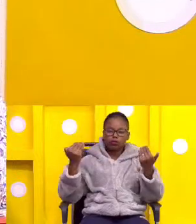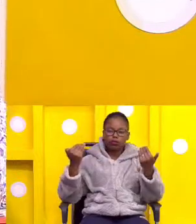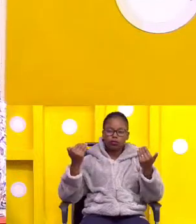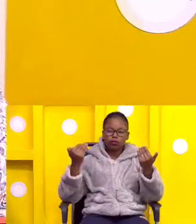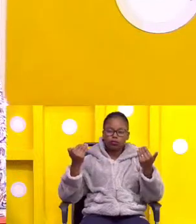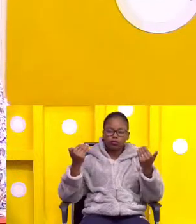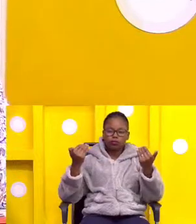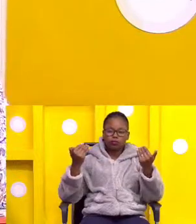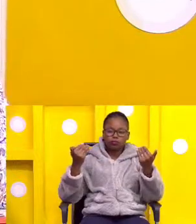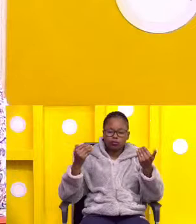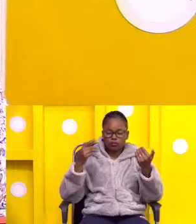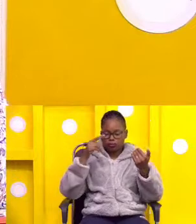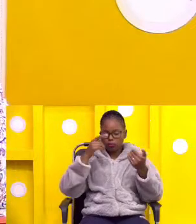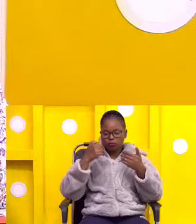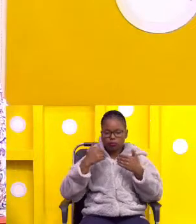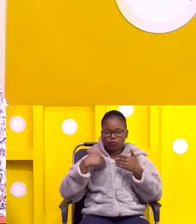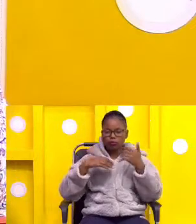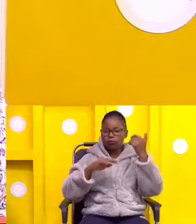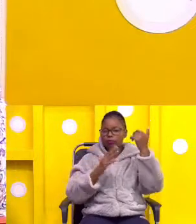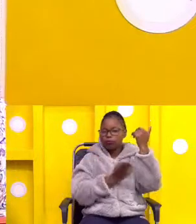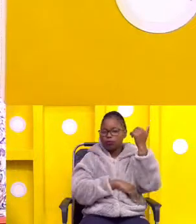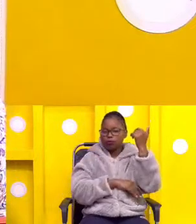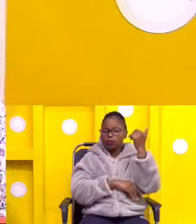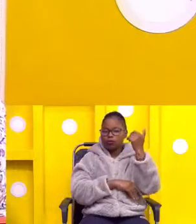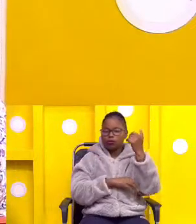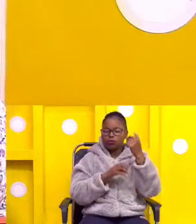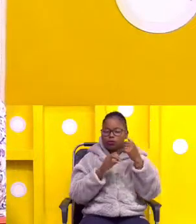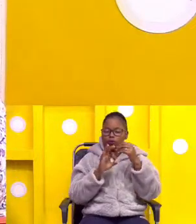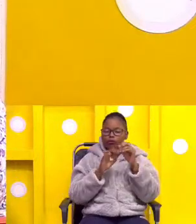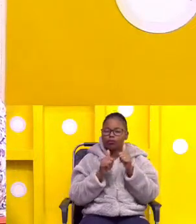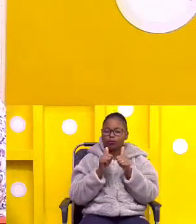Tondu gwĩgĩko gĩekĩtwo ni aciari gĩatha.